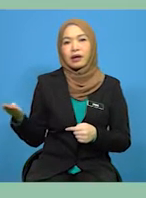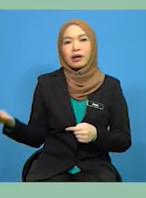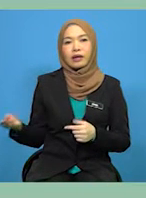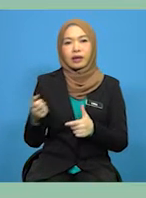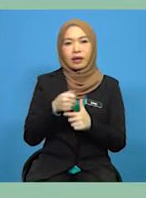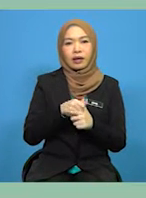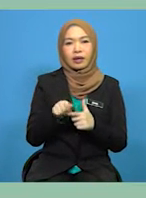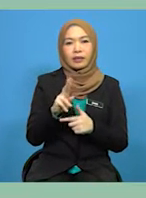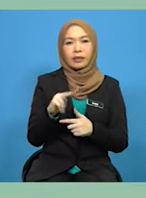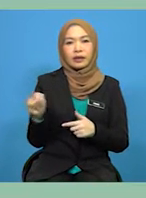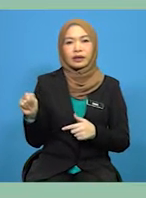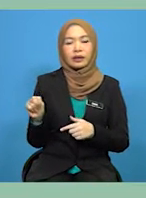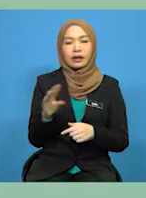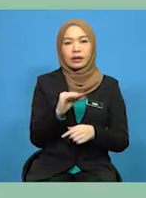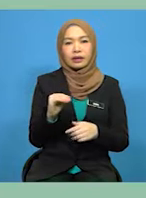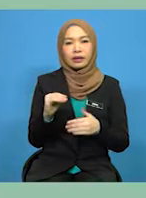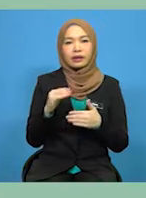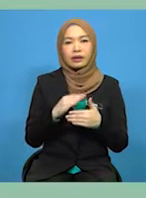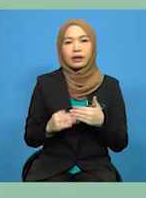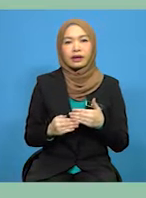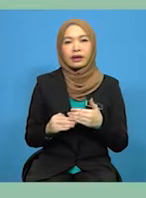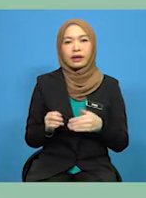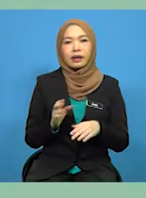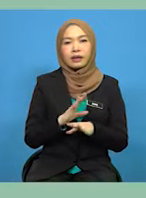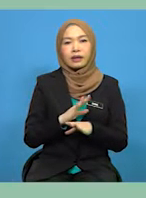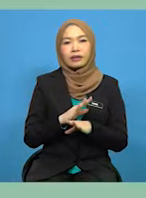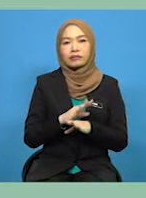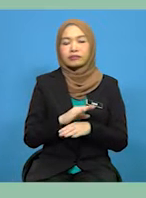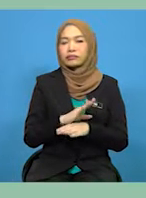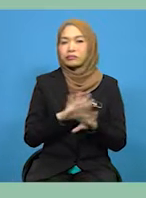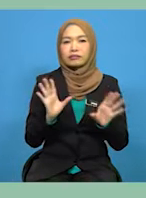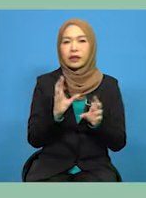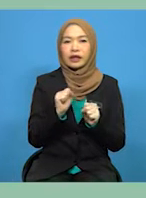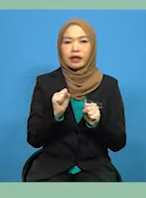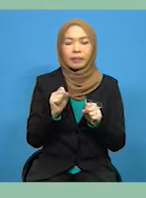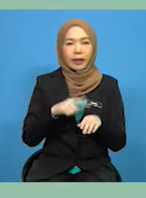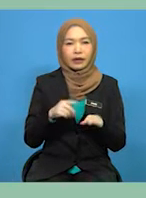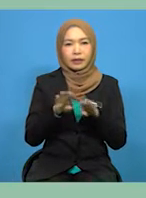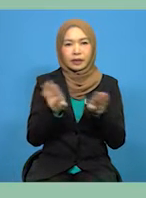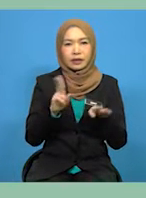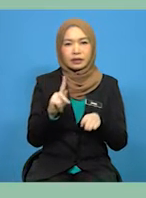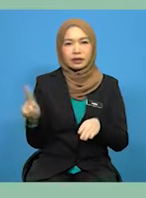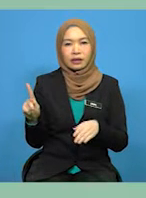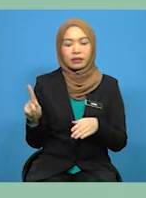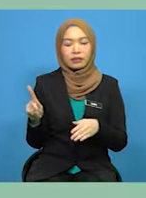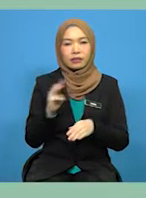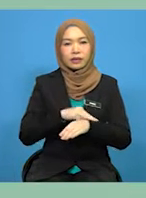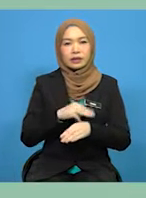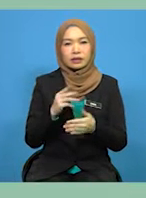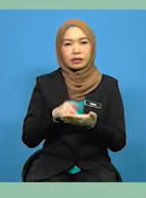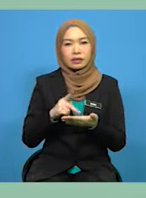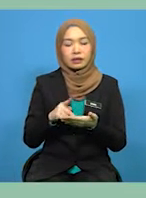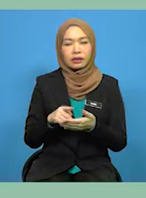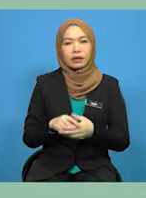barang perantaraan dan barang akhir tidak dapat dibezakan semasa perhitungan